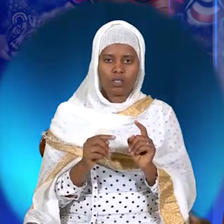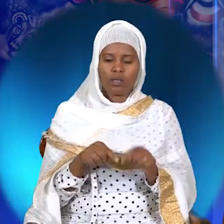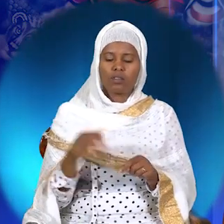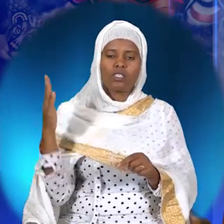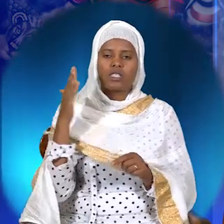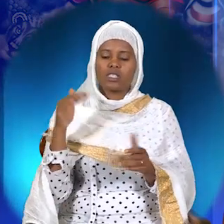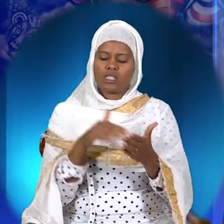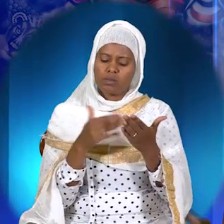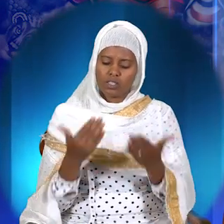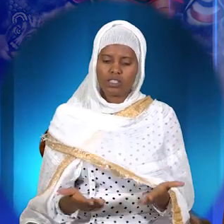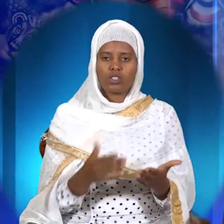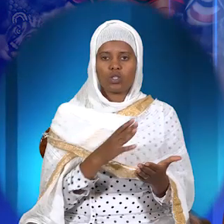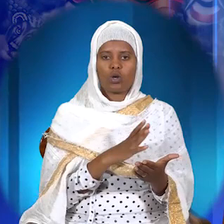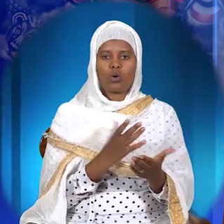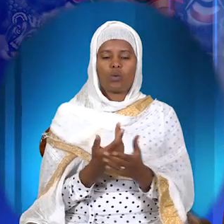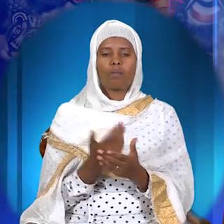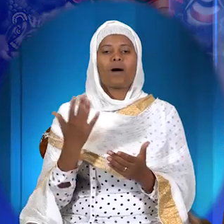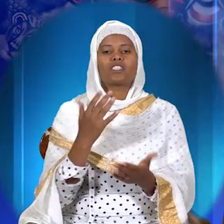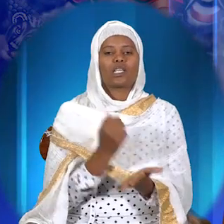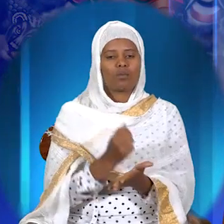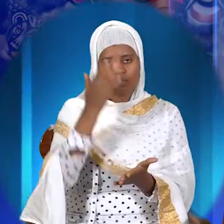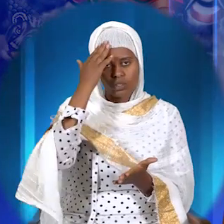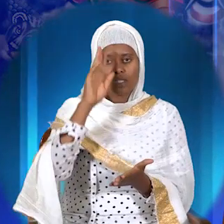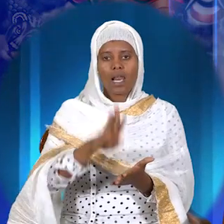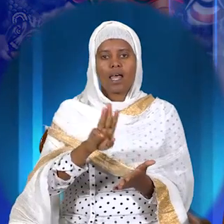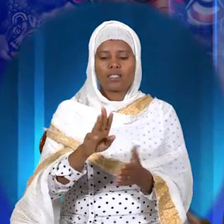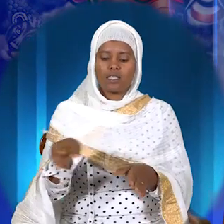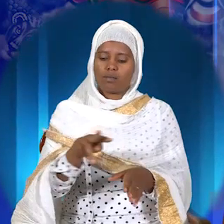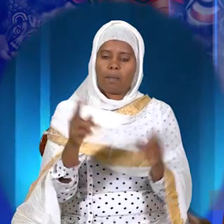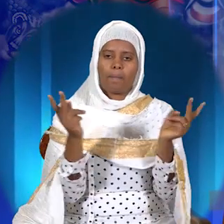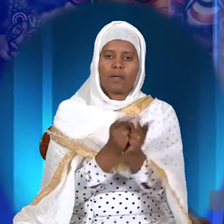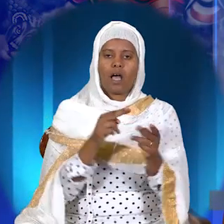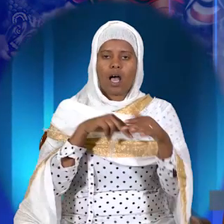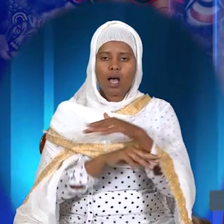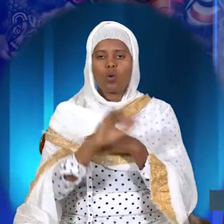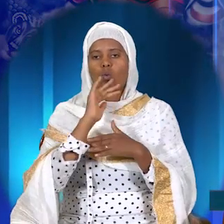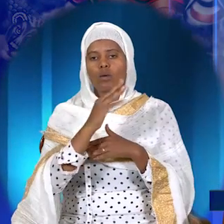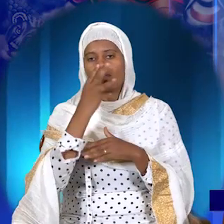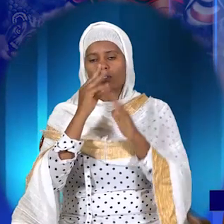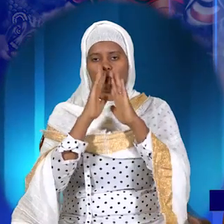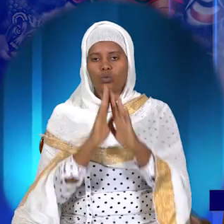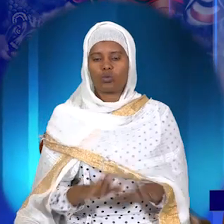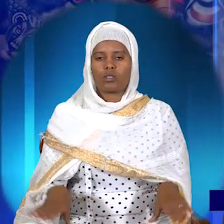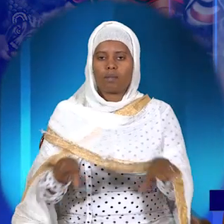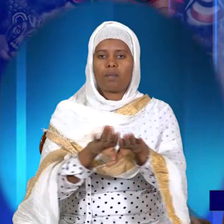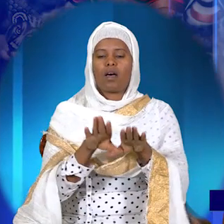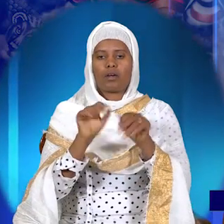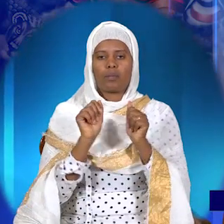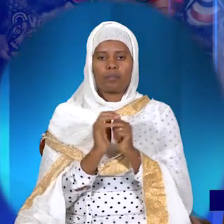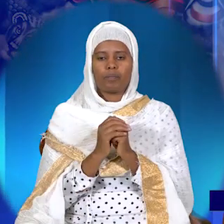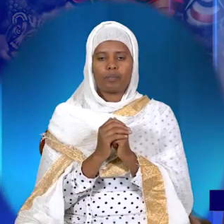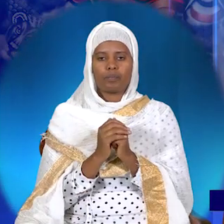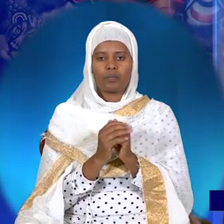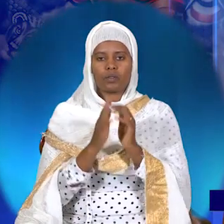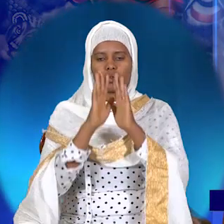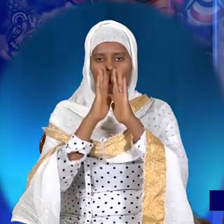ዘይብሎም በዚ እዋን እዚ ተረኺቦም እኳ ዘይበሃል እንተኾነ ኣብ መንጎኦም ምቅድዳም ከምዘየለ ግን ክንነፅሮ ወይ ክነስተውዕሎ